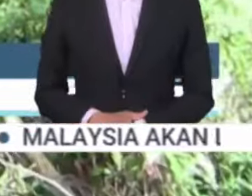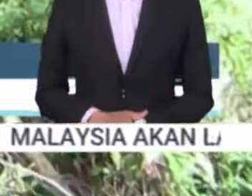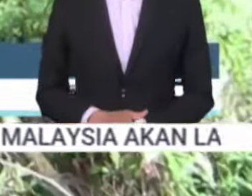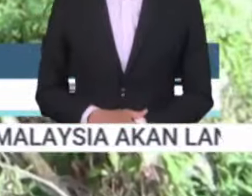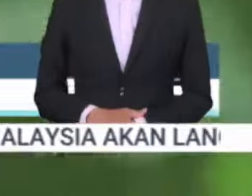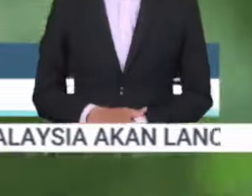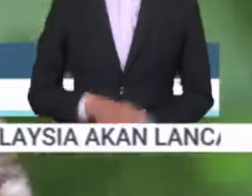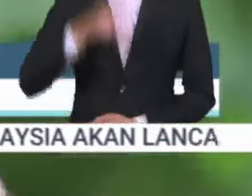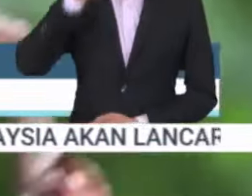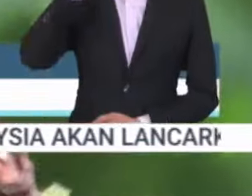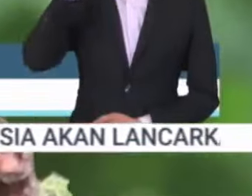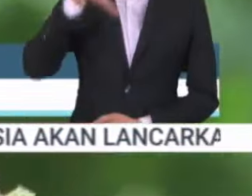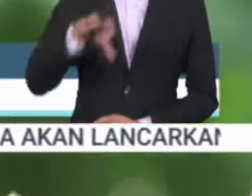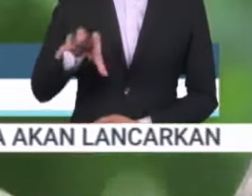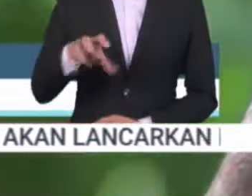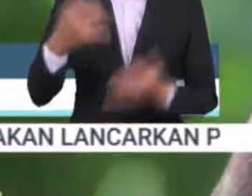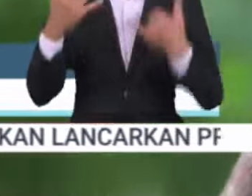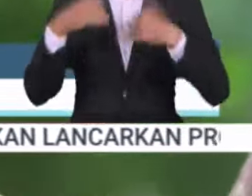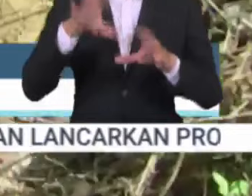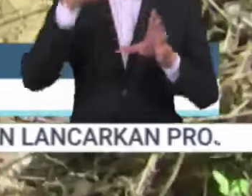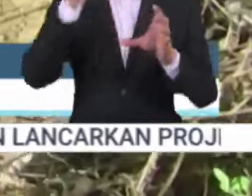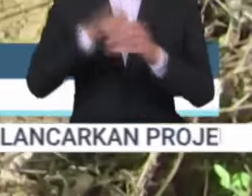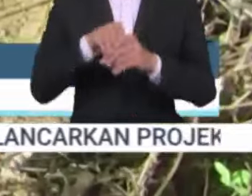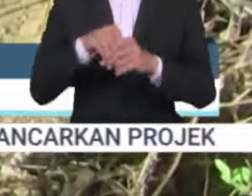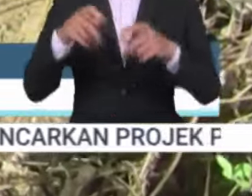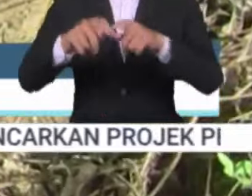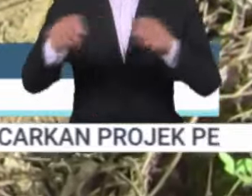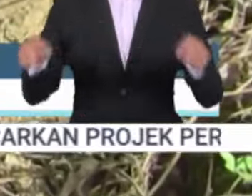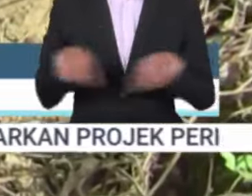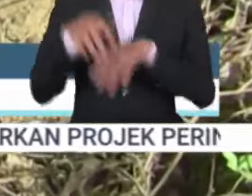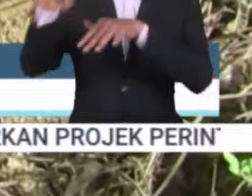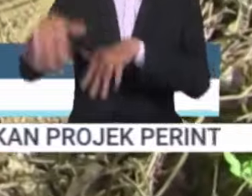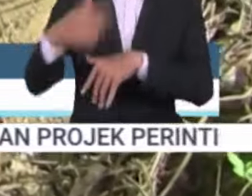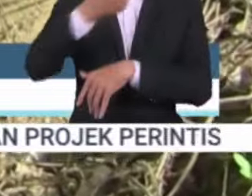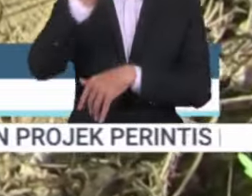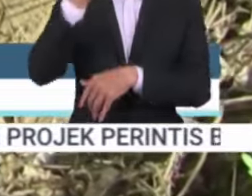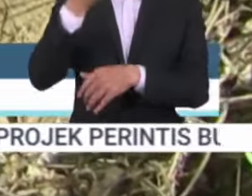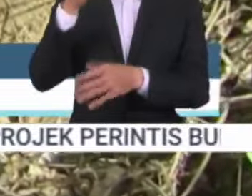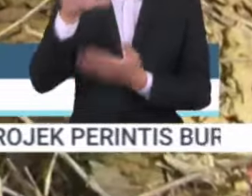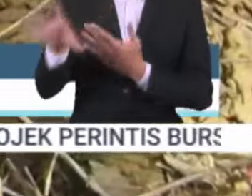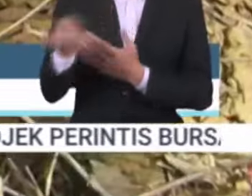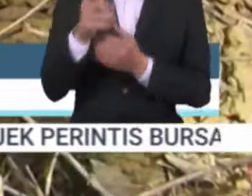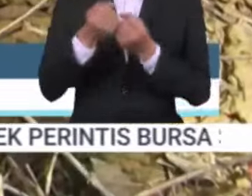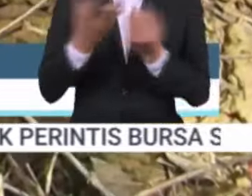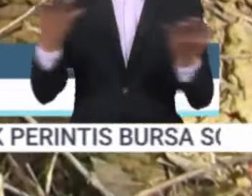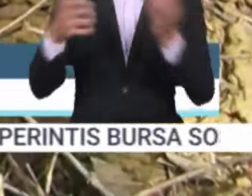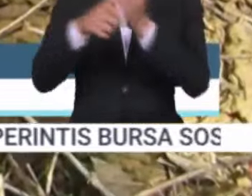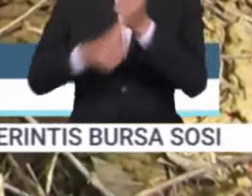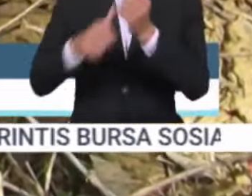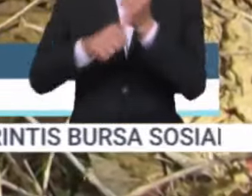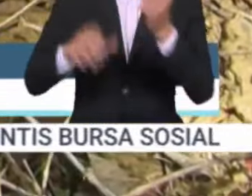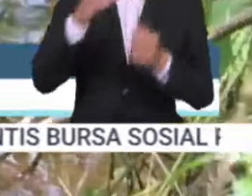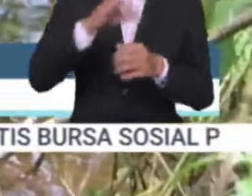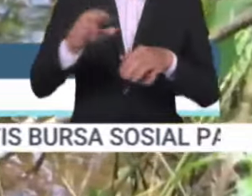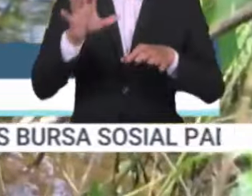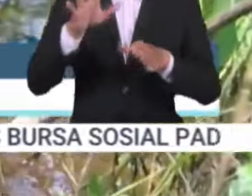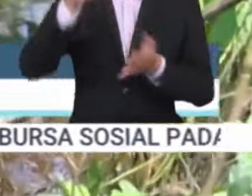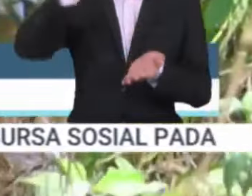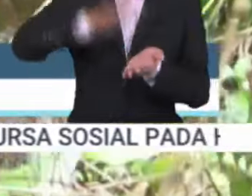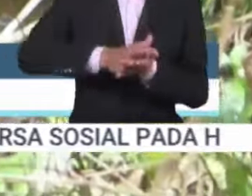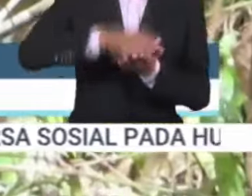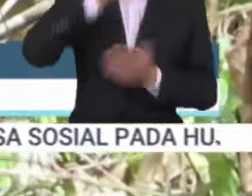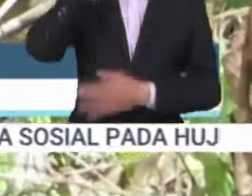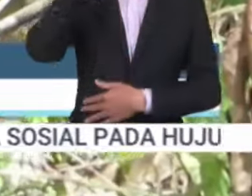Menurut pekebun, gajah liar itu masih berada di dalam kawasan kebun apabila mereka menjumpai banyak kesan najis dan tapak kaki